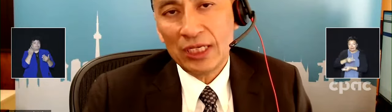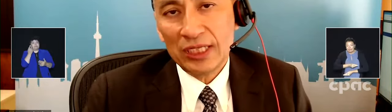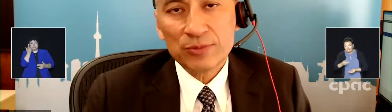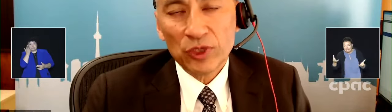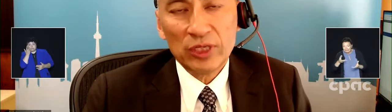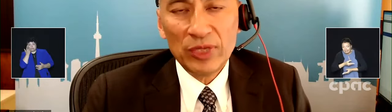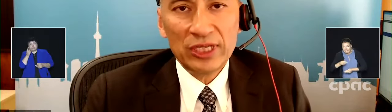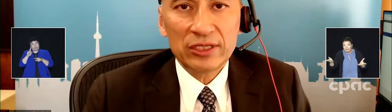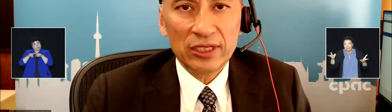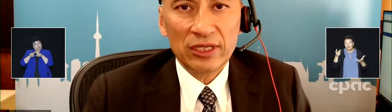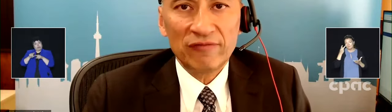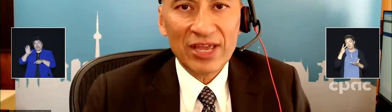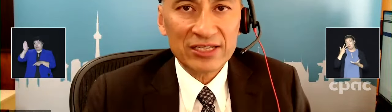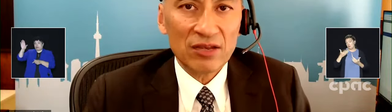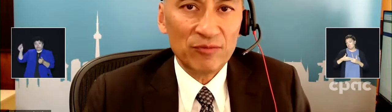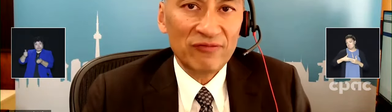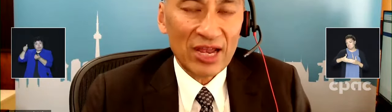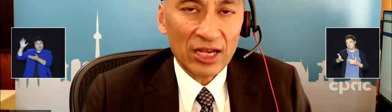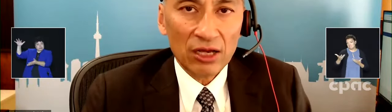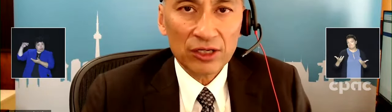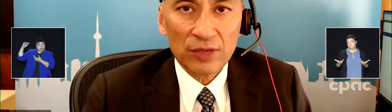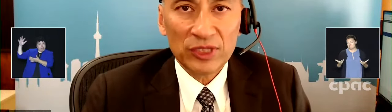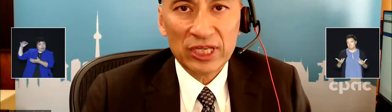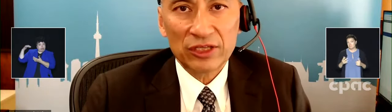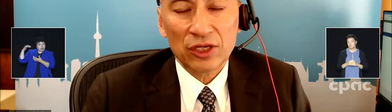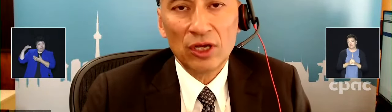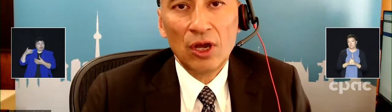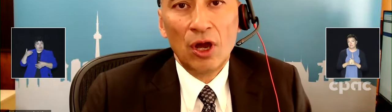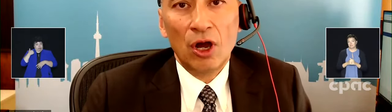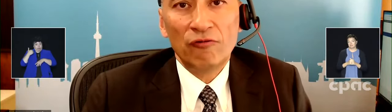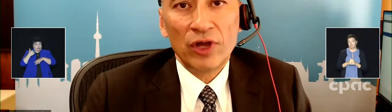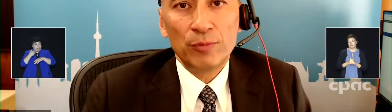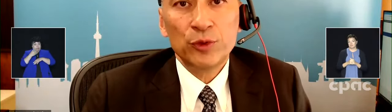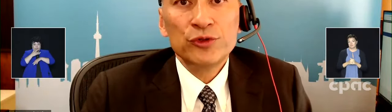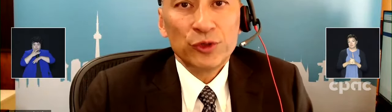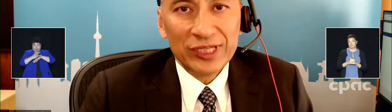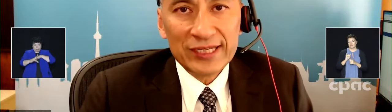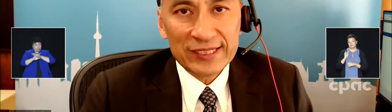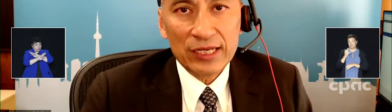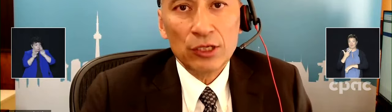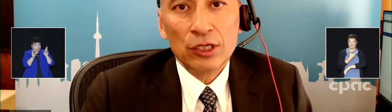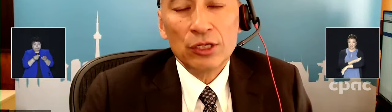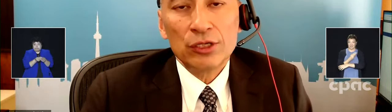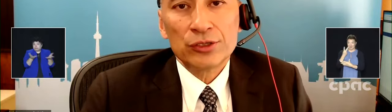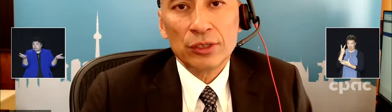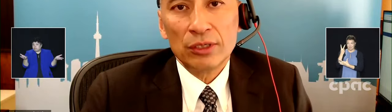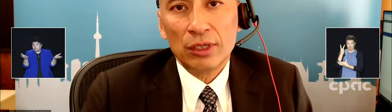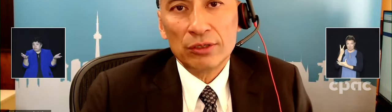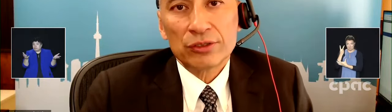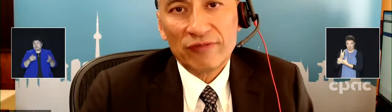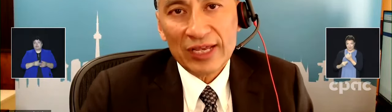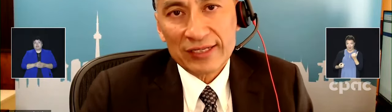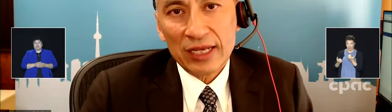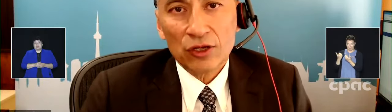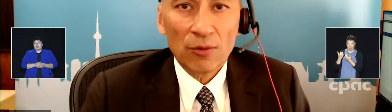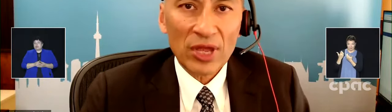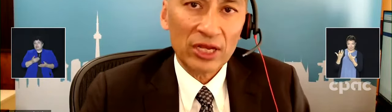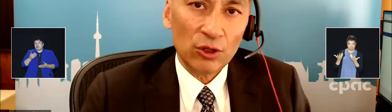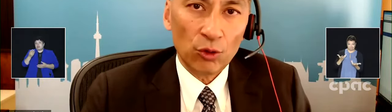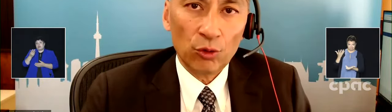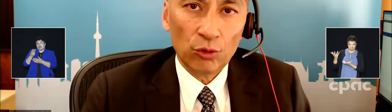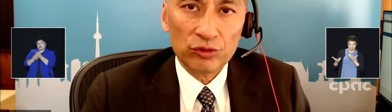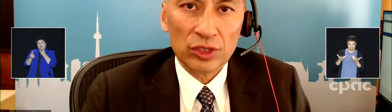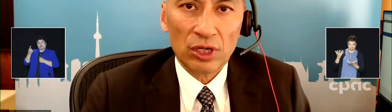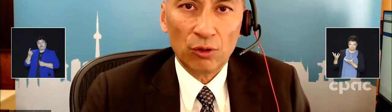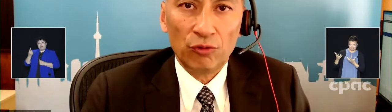disponibilité des vaccins bivalents qu'on va plus utiliser ce vaccin comparé